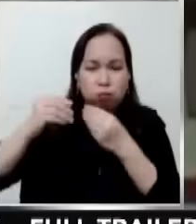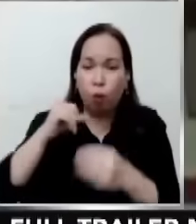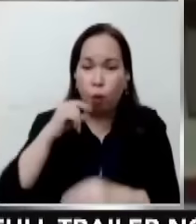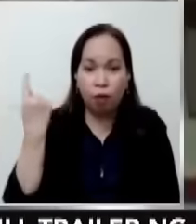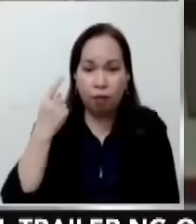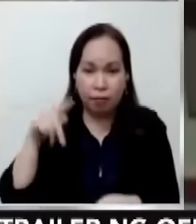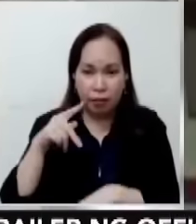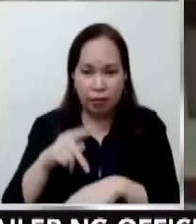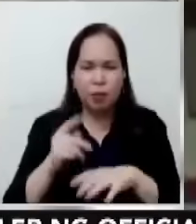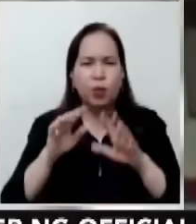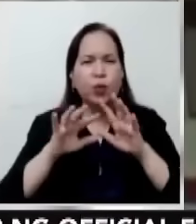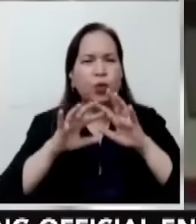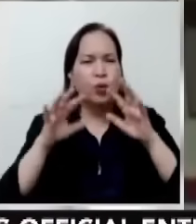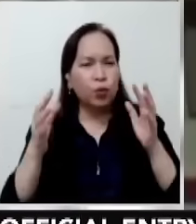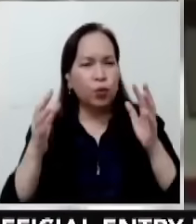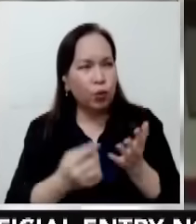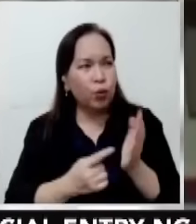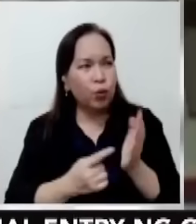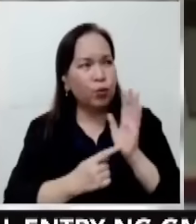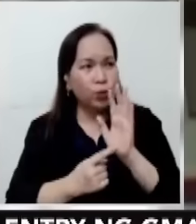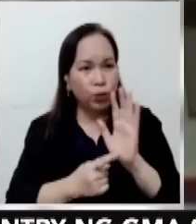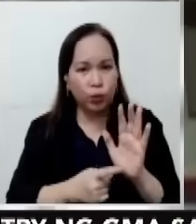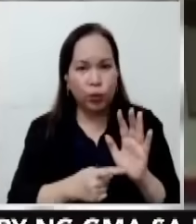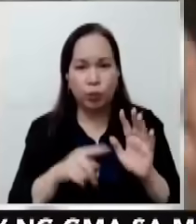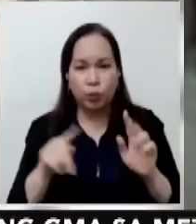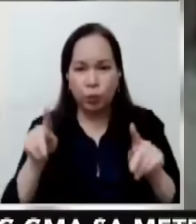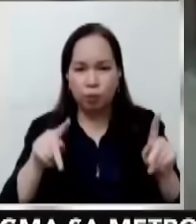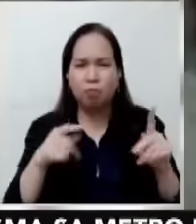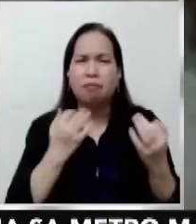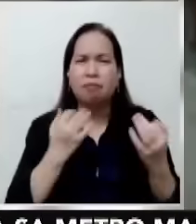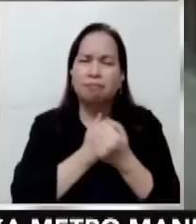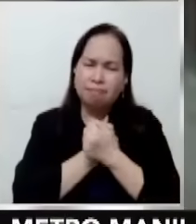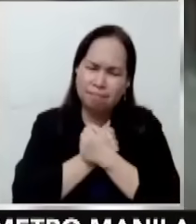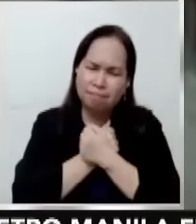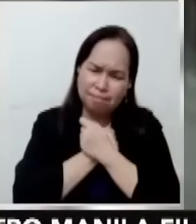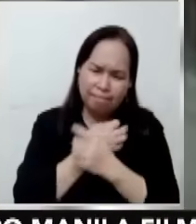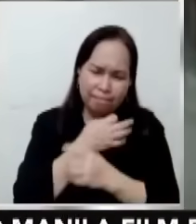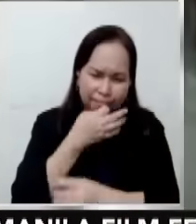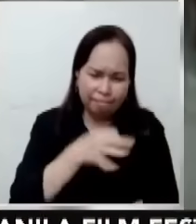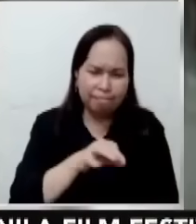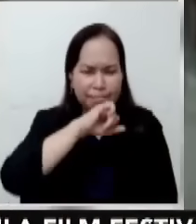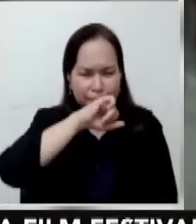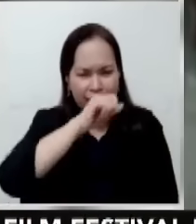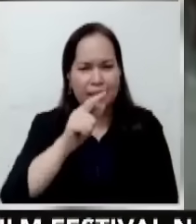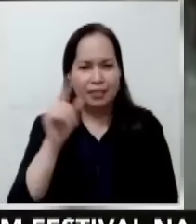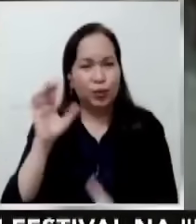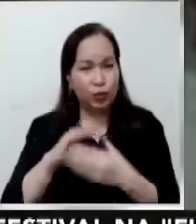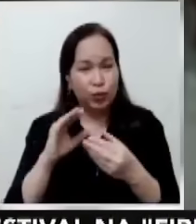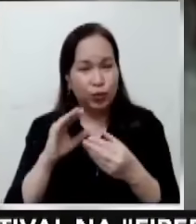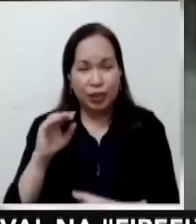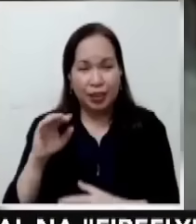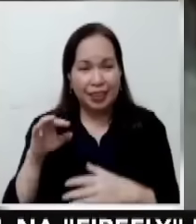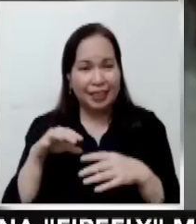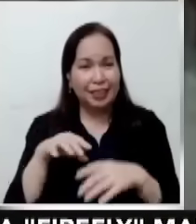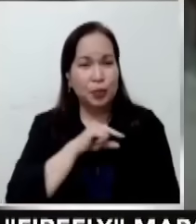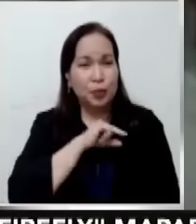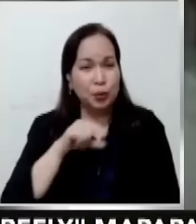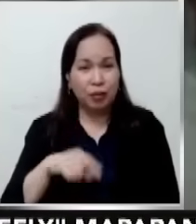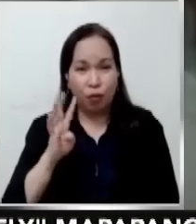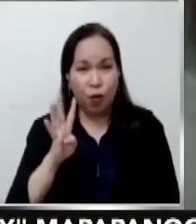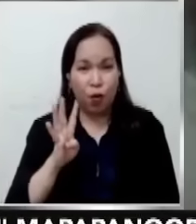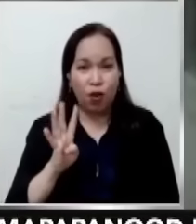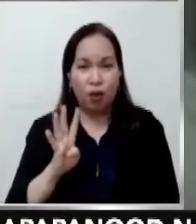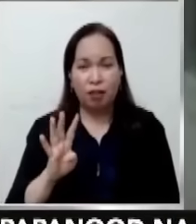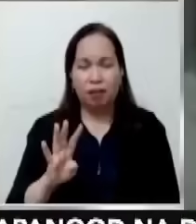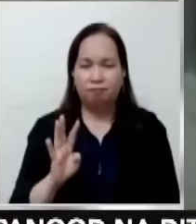mundo. Maraming mga taong nagmamahal sa Encantadia. It's such a big responsibility for everyone kasi this